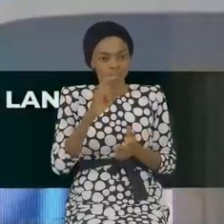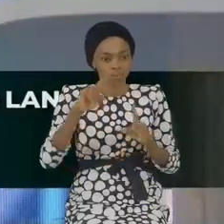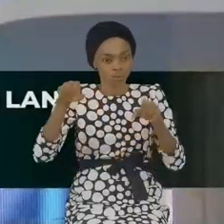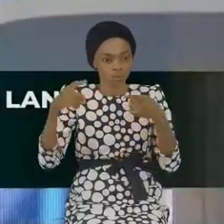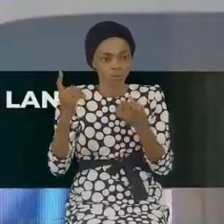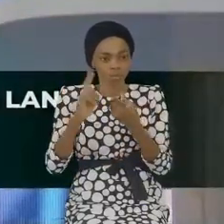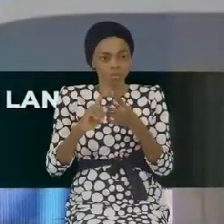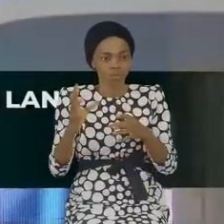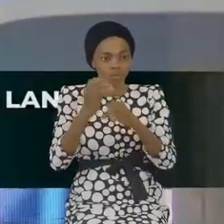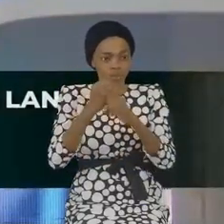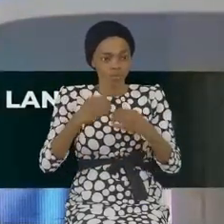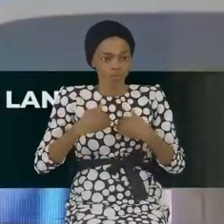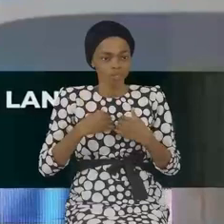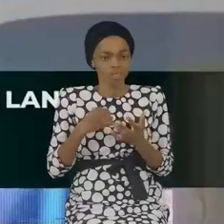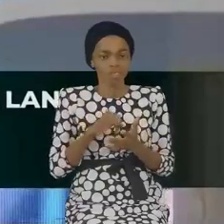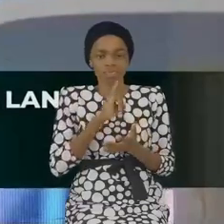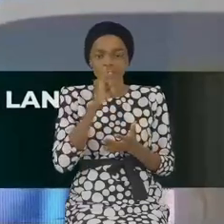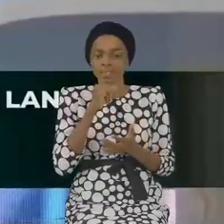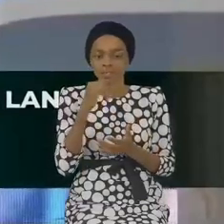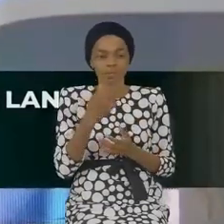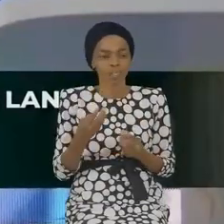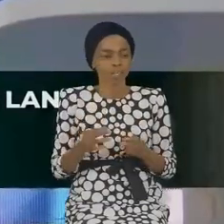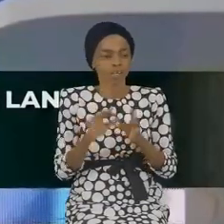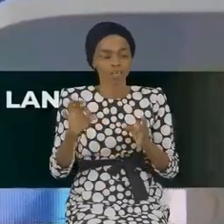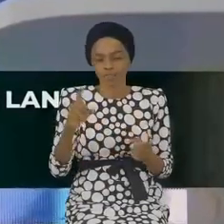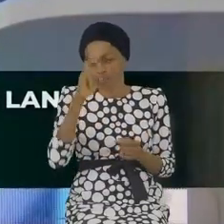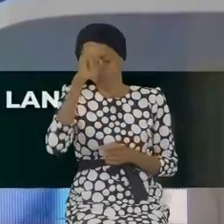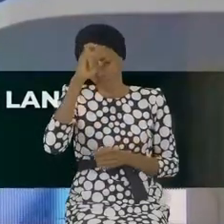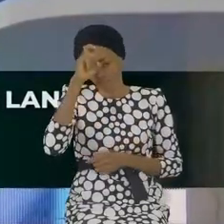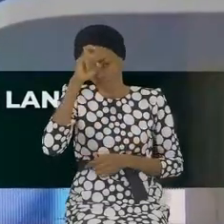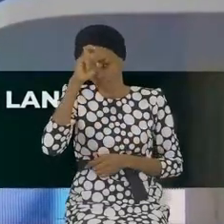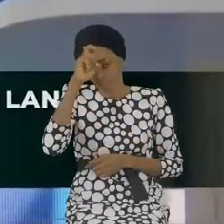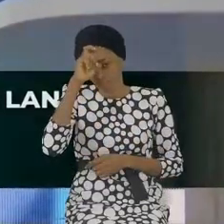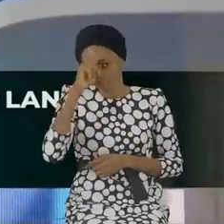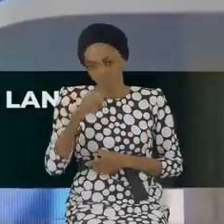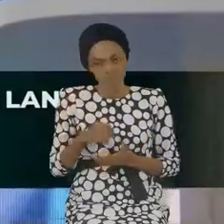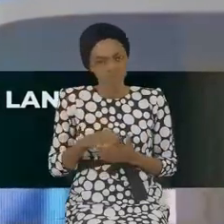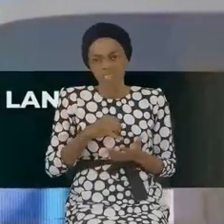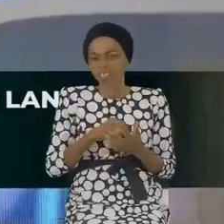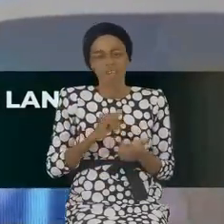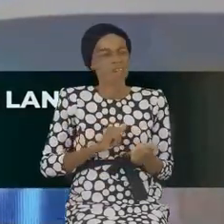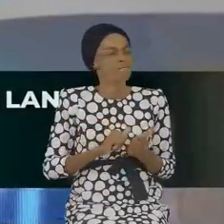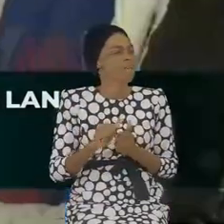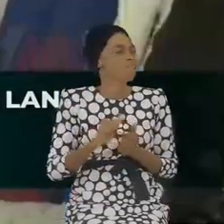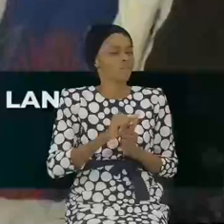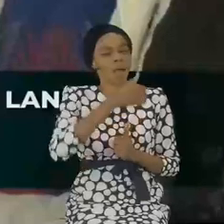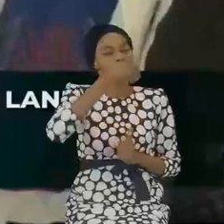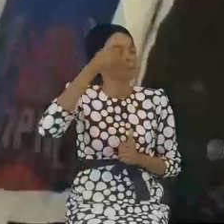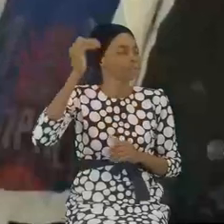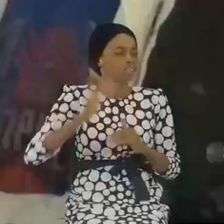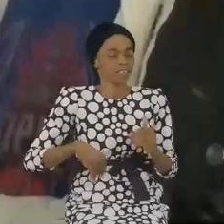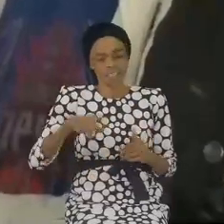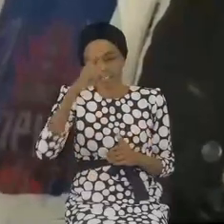pas comme le pays d'Égypte. Vous voyez, il est très très différent d'Égypte. Et il